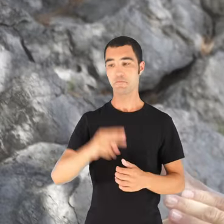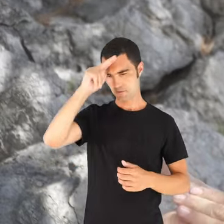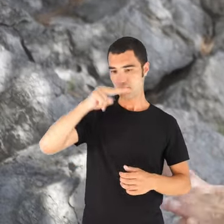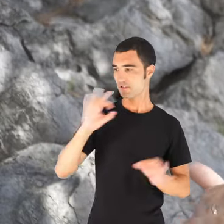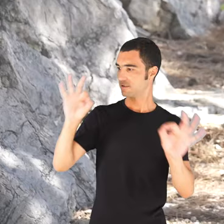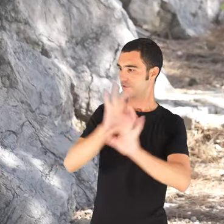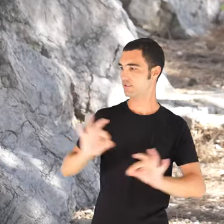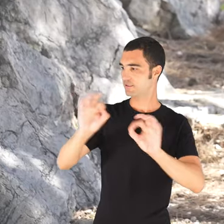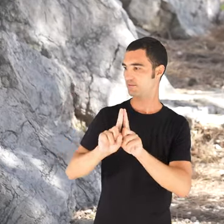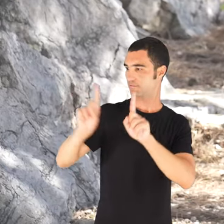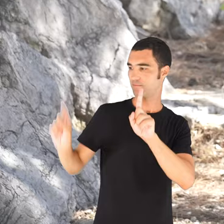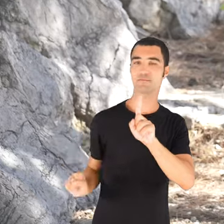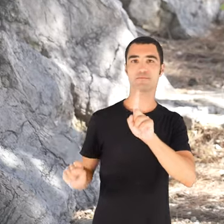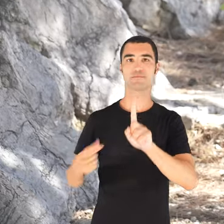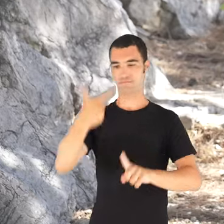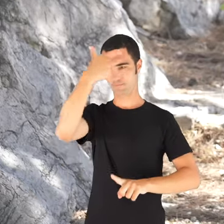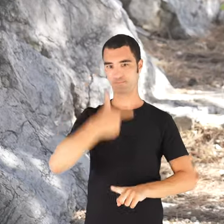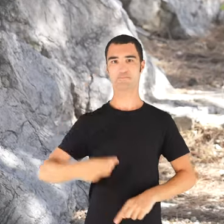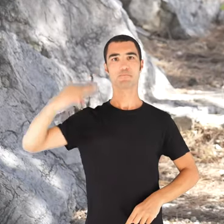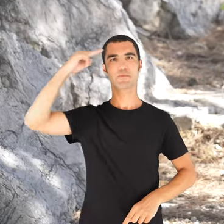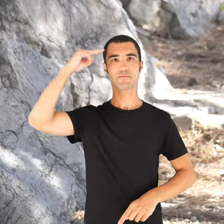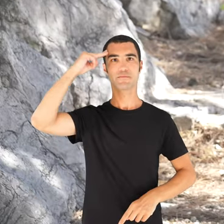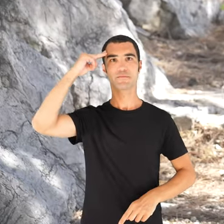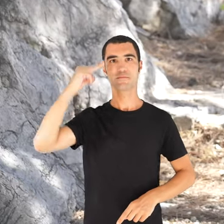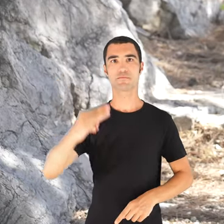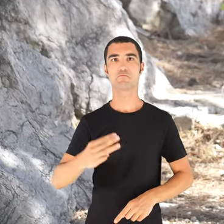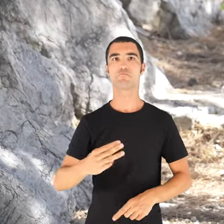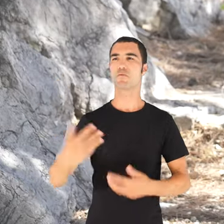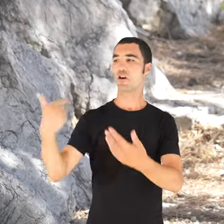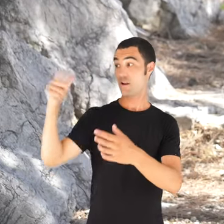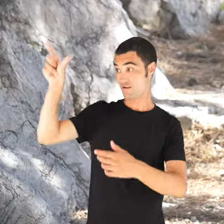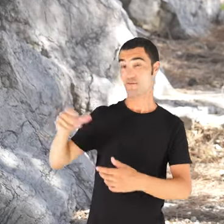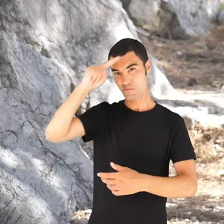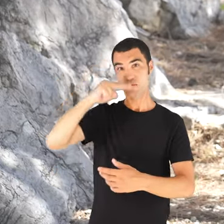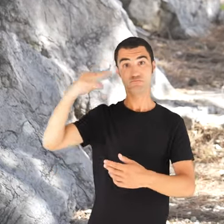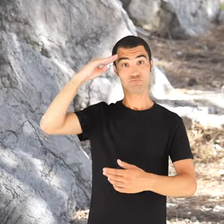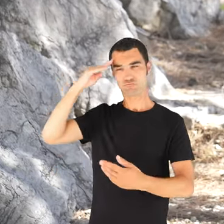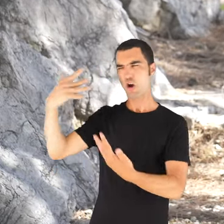sense mon pare. Ser patró he rebut molt bon consell,